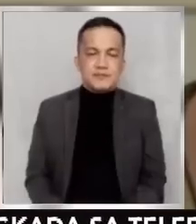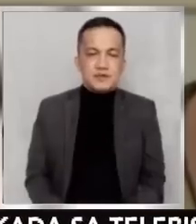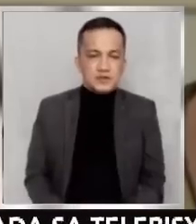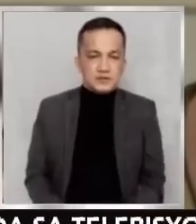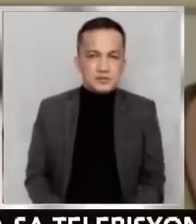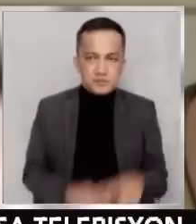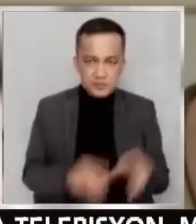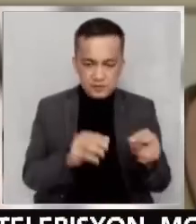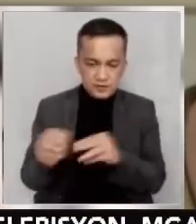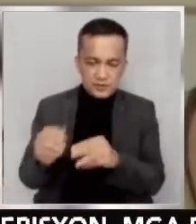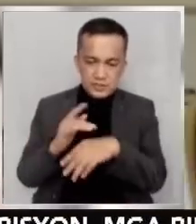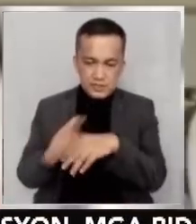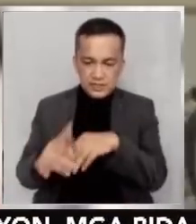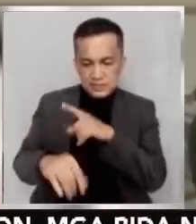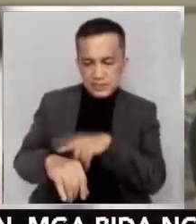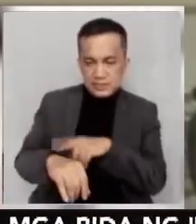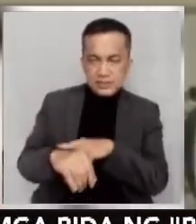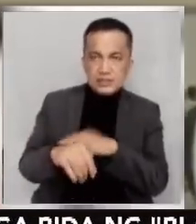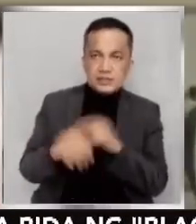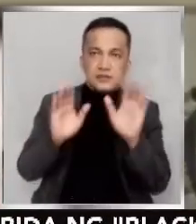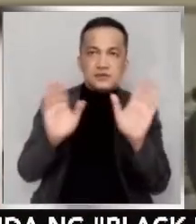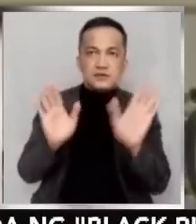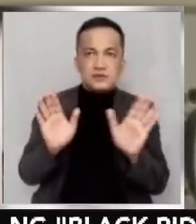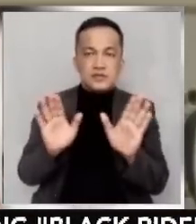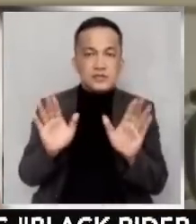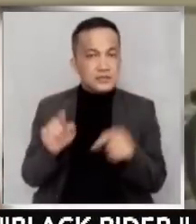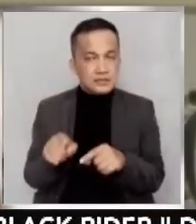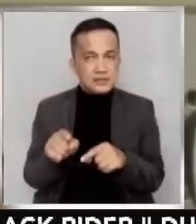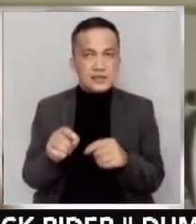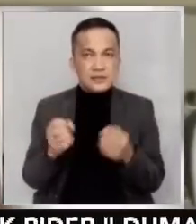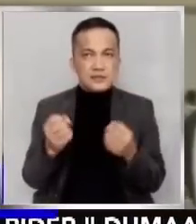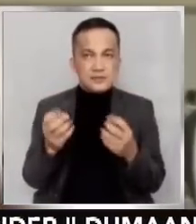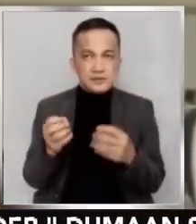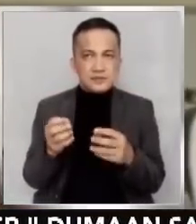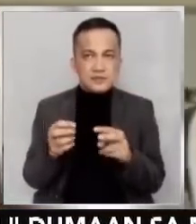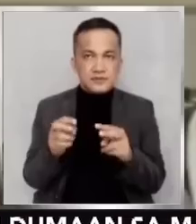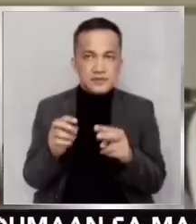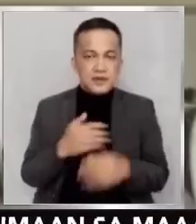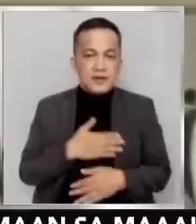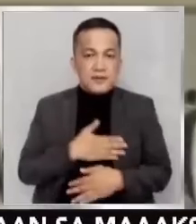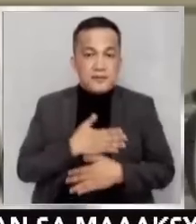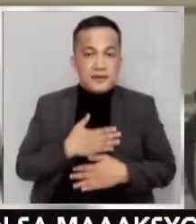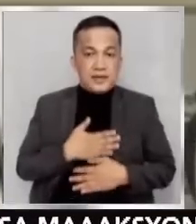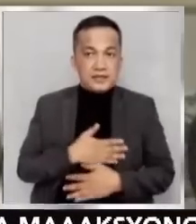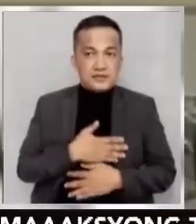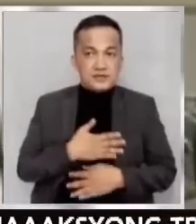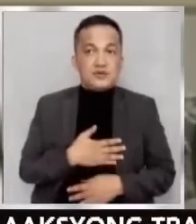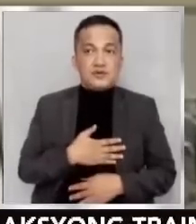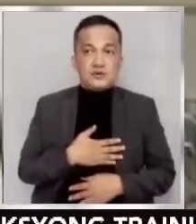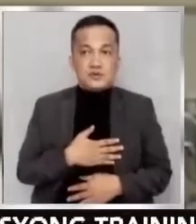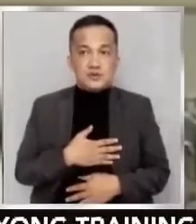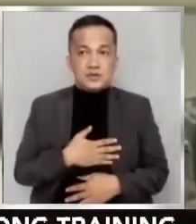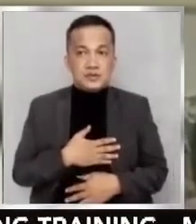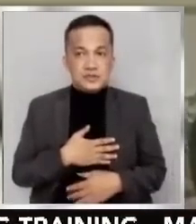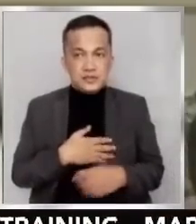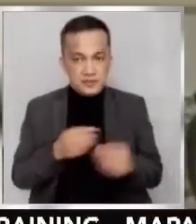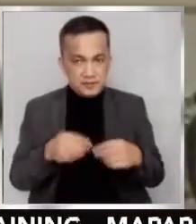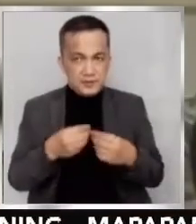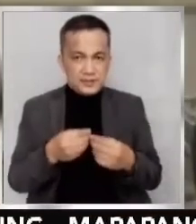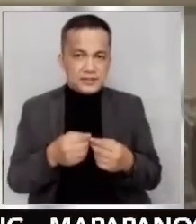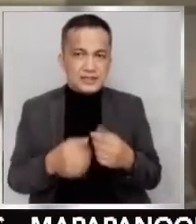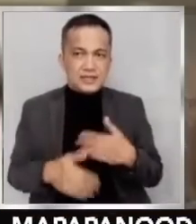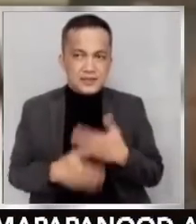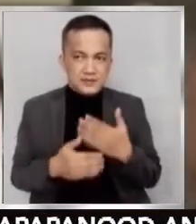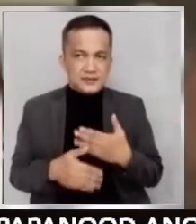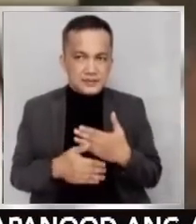time slot on a Sunday para mas marami ang maka-enjoy sa binibigay na entertainment ng Bubble